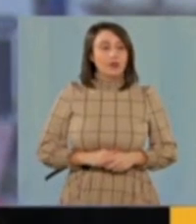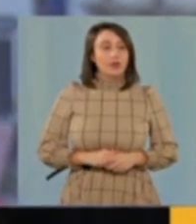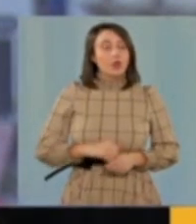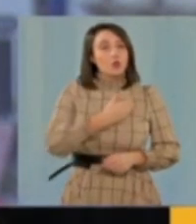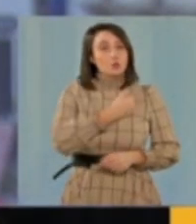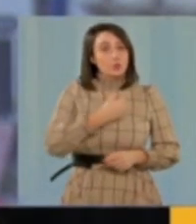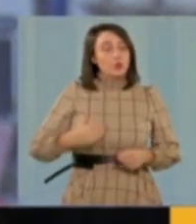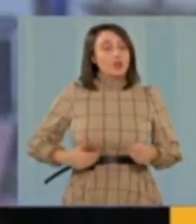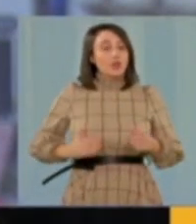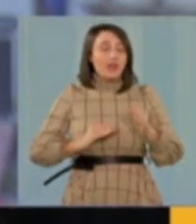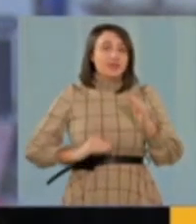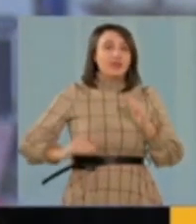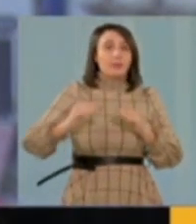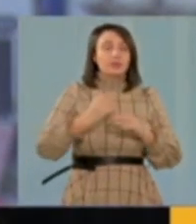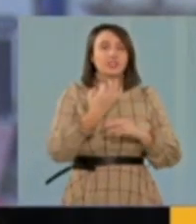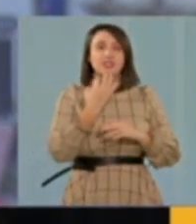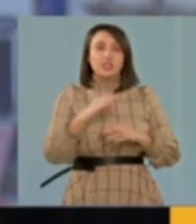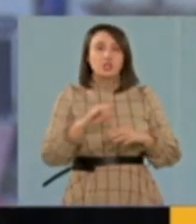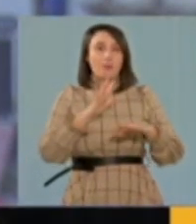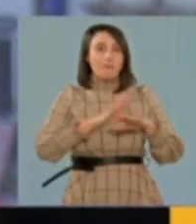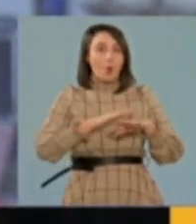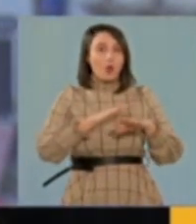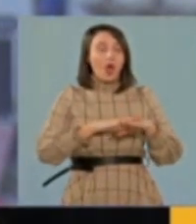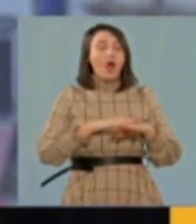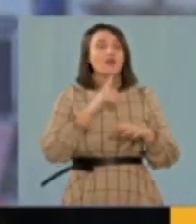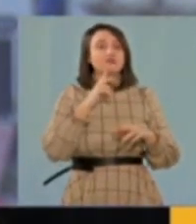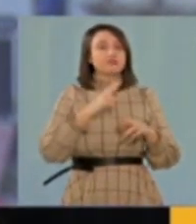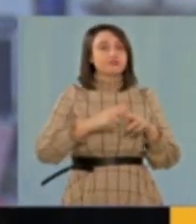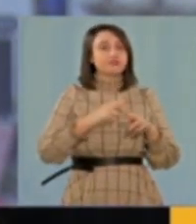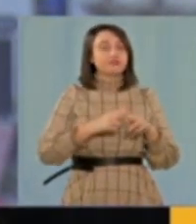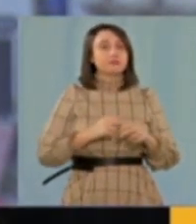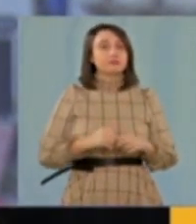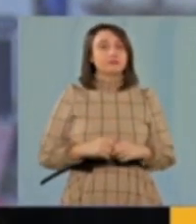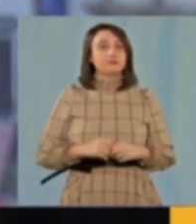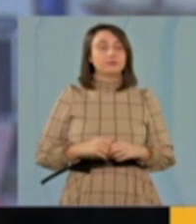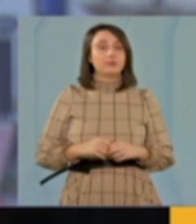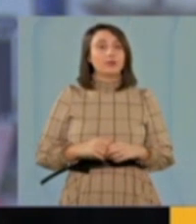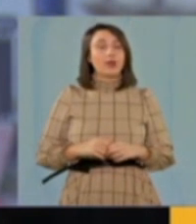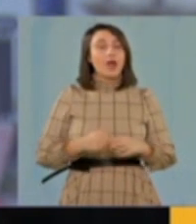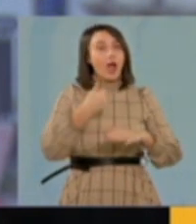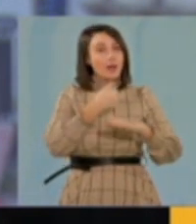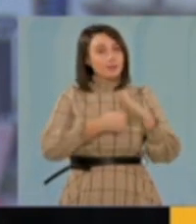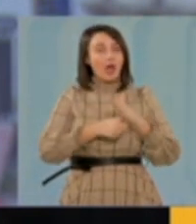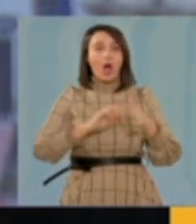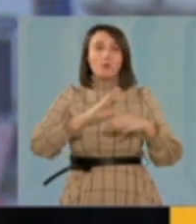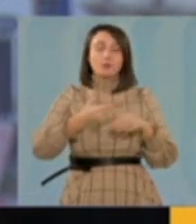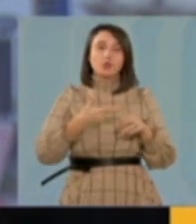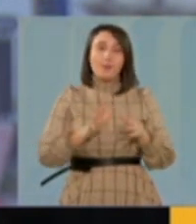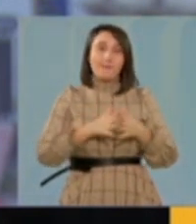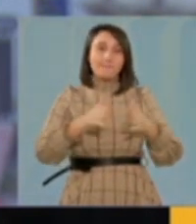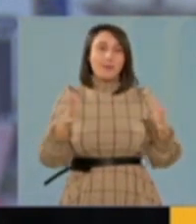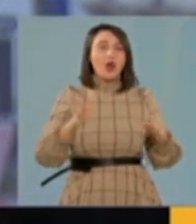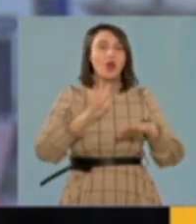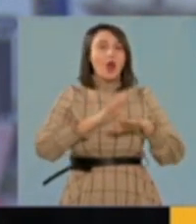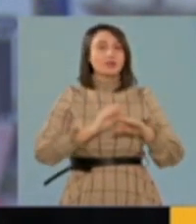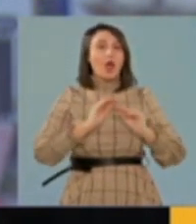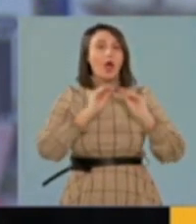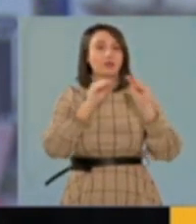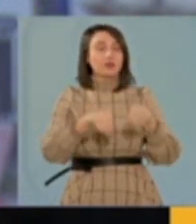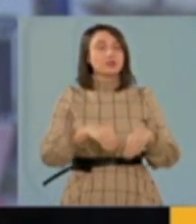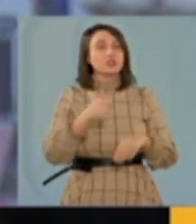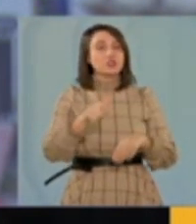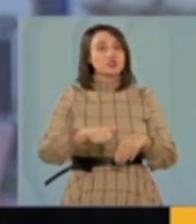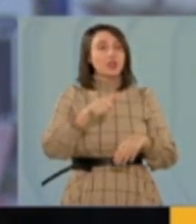București a depășit pragul de 10 infectări COVID la 1000 de locuitori. Capitala se apropie astfel cu pași rapizi de cea mai mare rată atinsă vreodată și